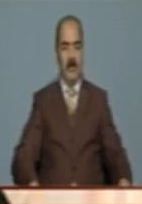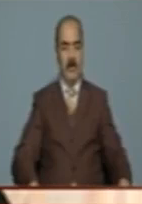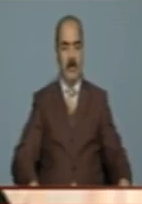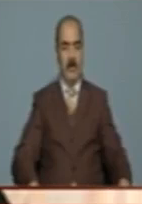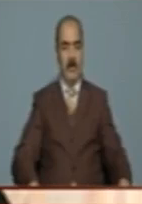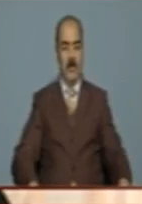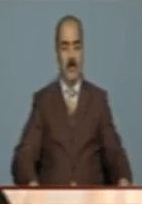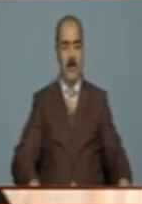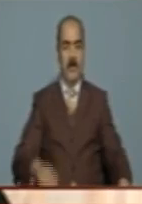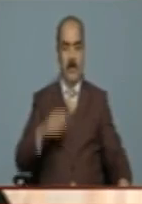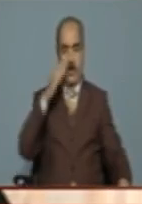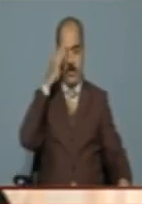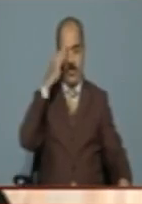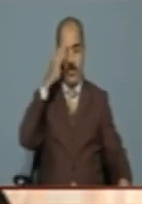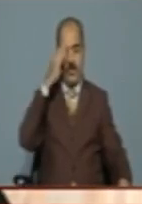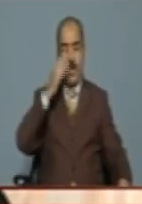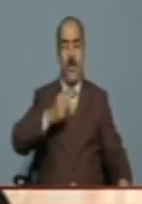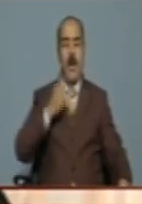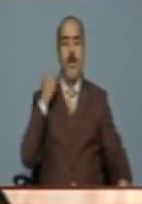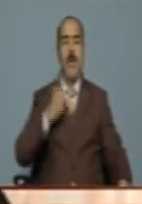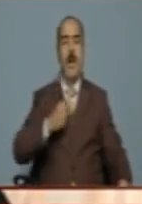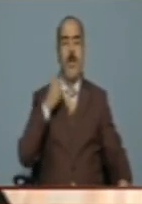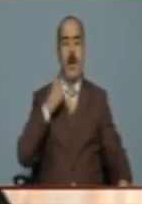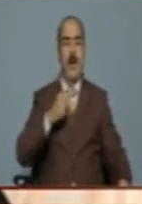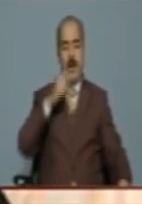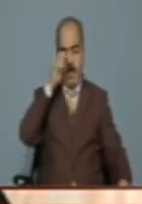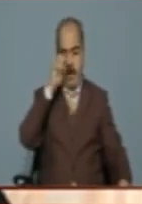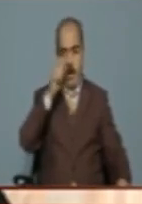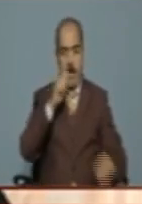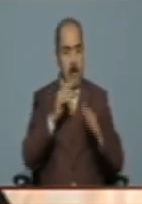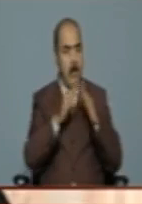تحية إجلال وتقدير إلى المصريين جميعا